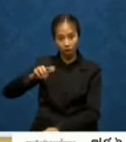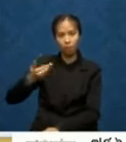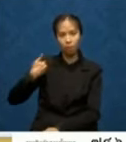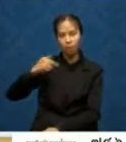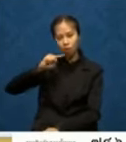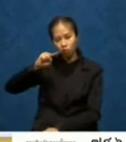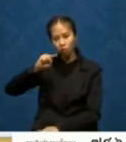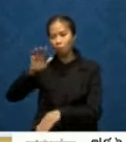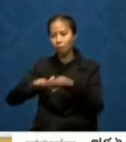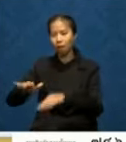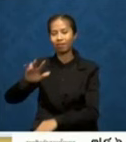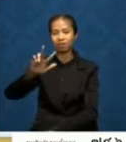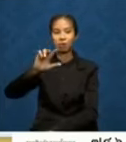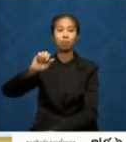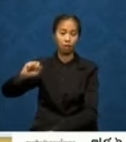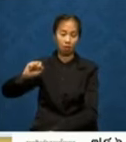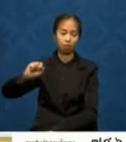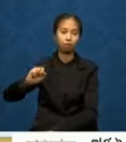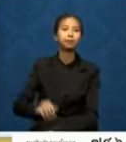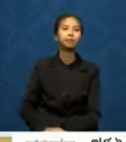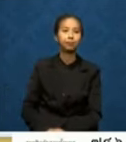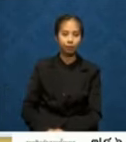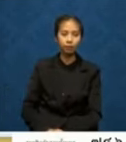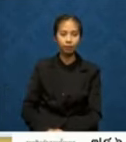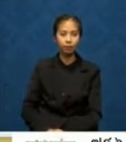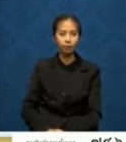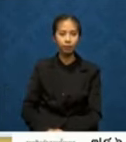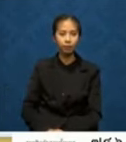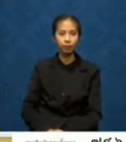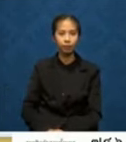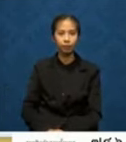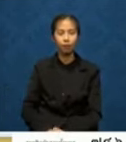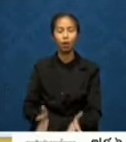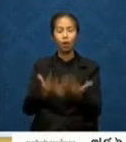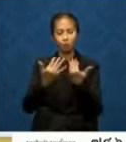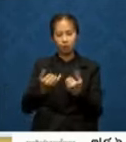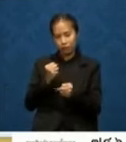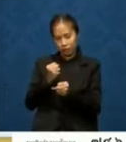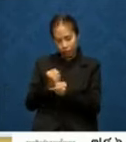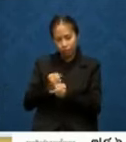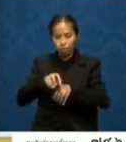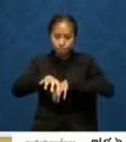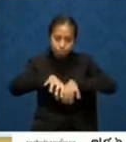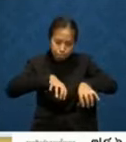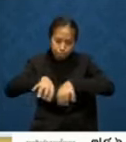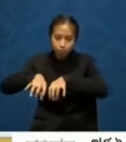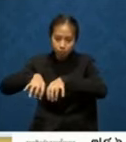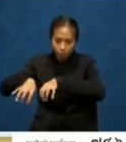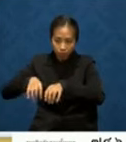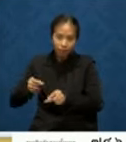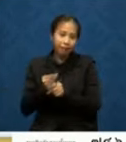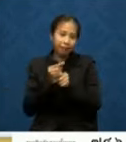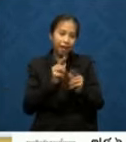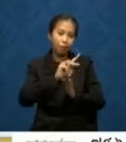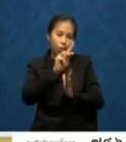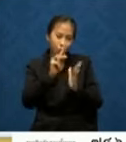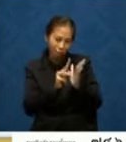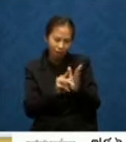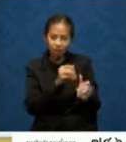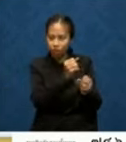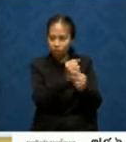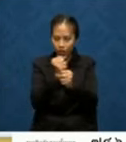ร่วม 300,000 คดีอย่างไรก็ตามครับท่านประธานการดำเนินงานที่จะปรับที่เป็นไปตามพระราชกำหนดนั้นก็ยังไม่สามารถด